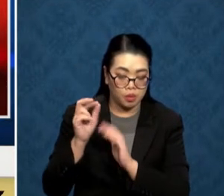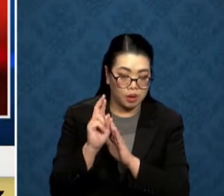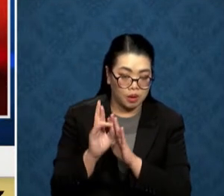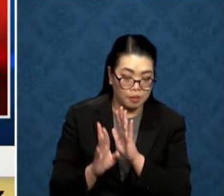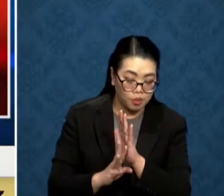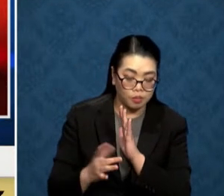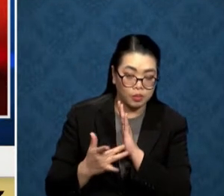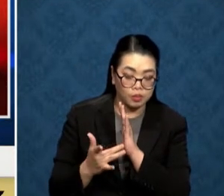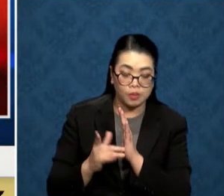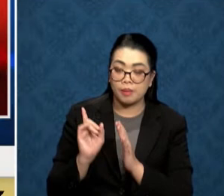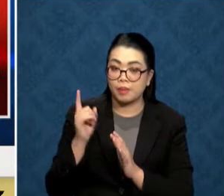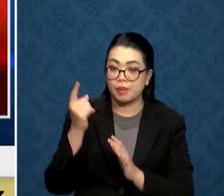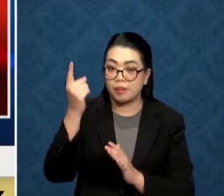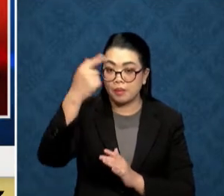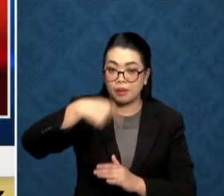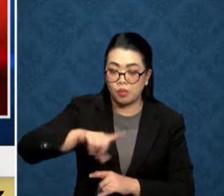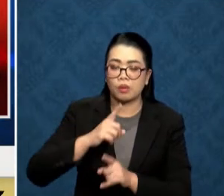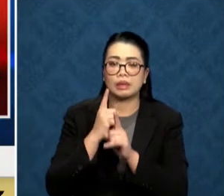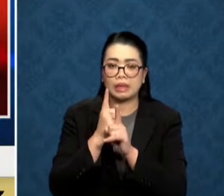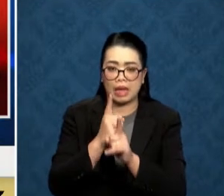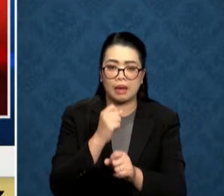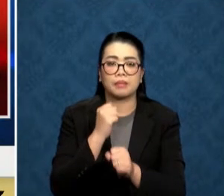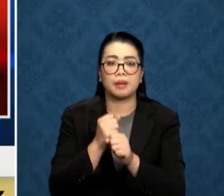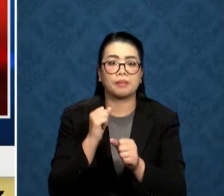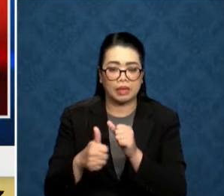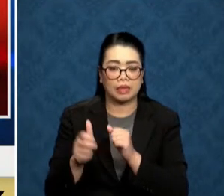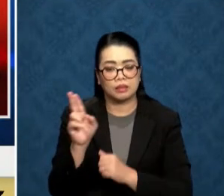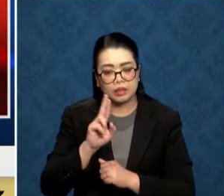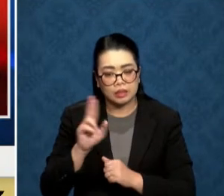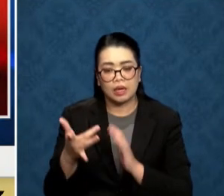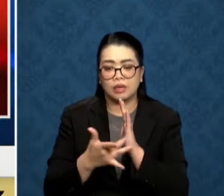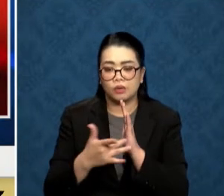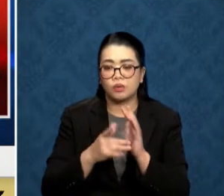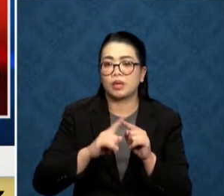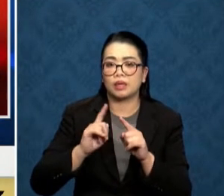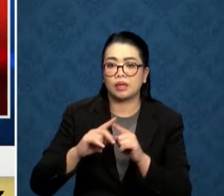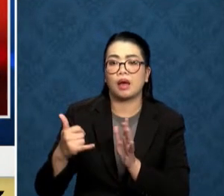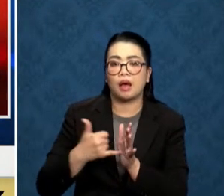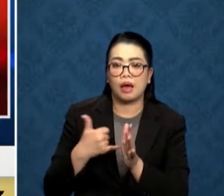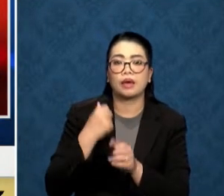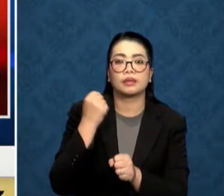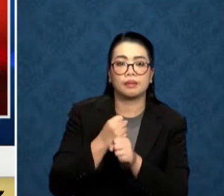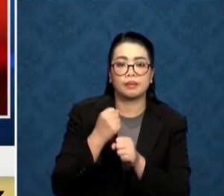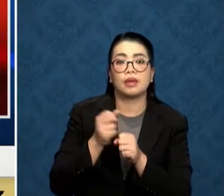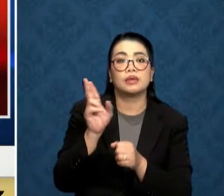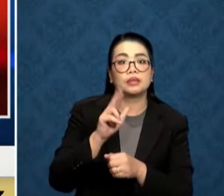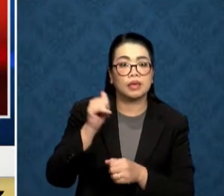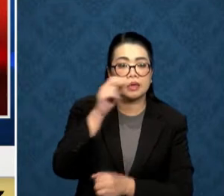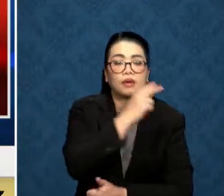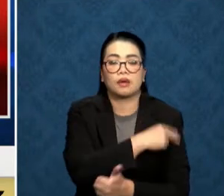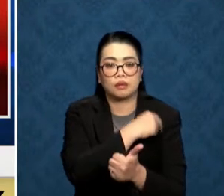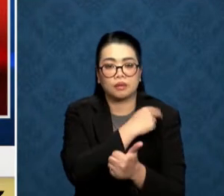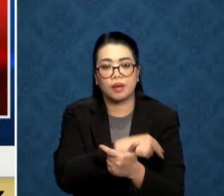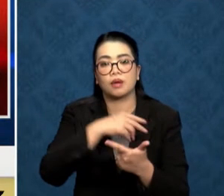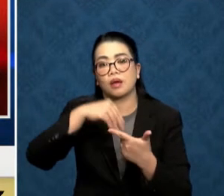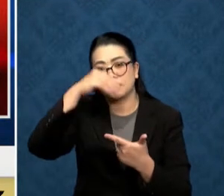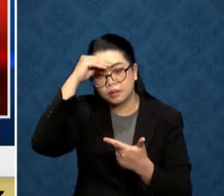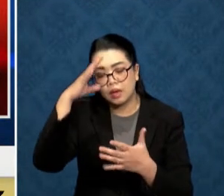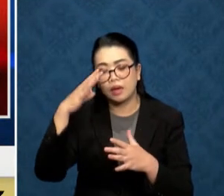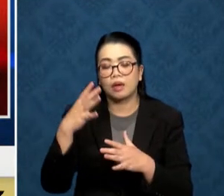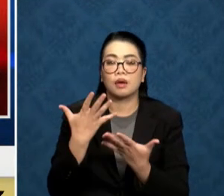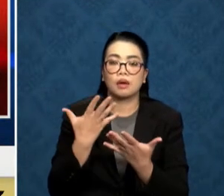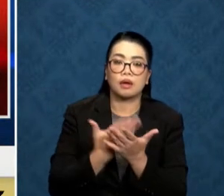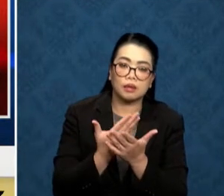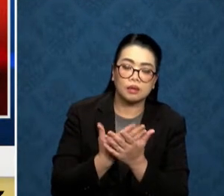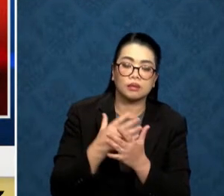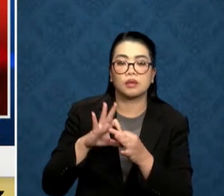ทันสมัย รวดเร็ว และง่ายต่อการใช้งานครับนะวจะเปเรื่องของการแพ็ด การศึกษาการเงิ อยอวสิง